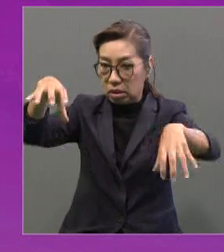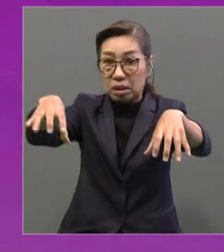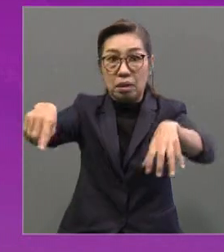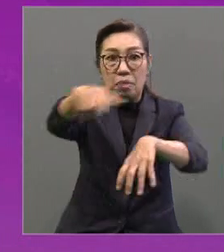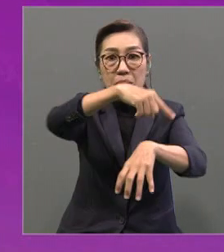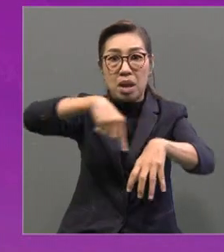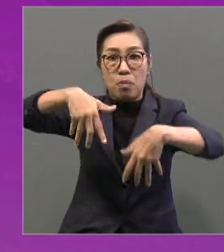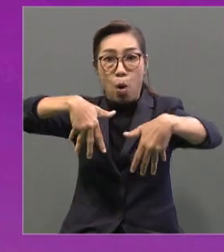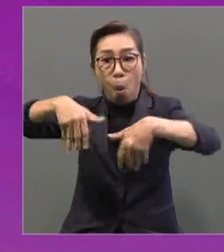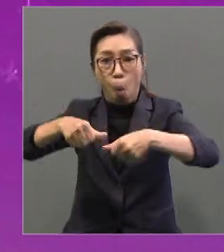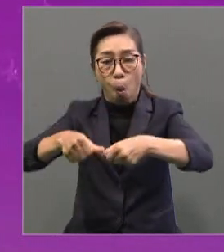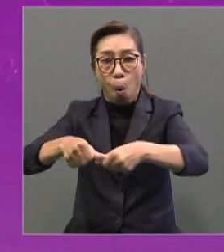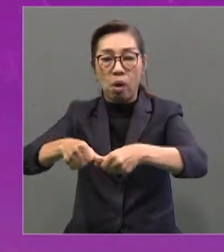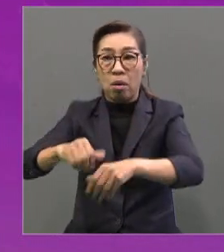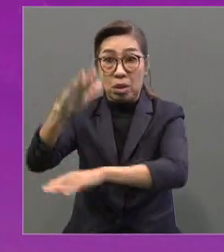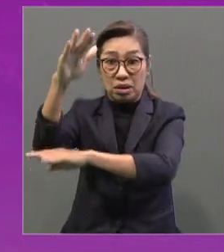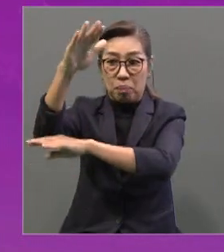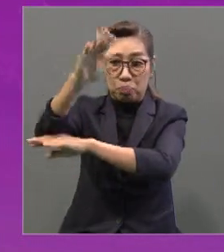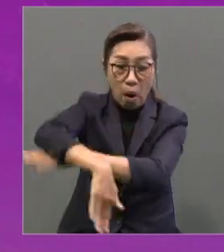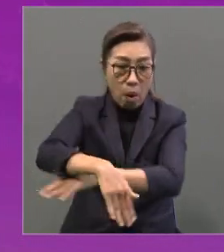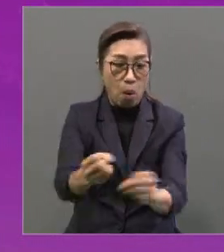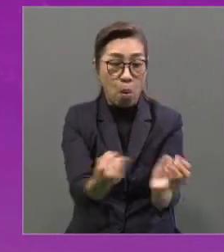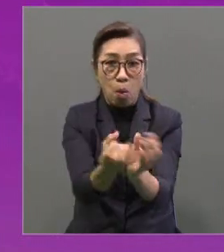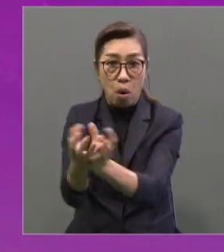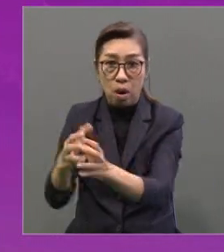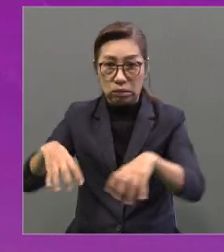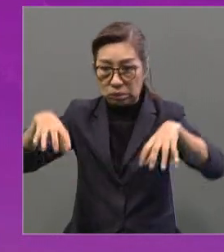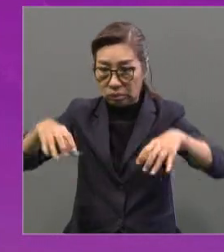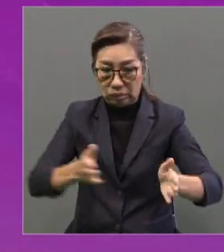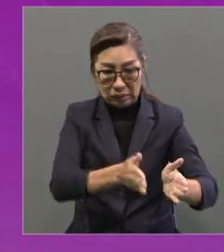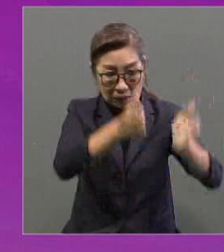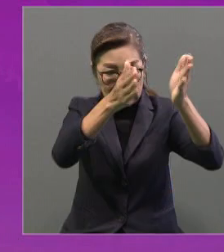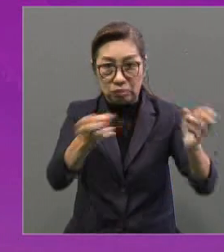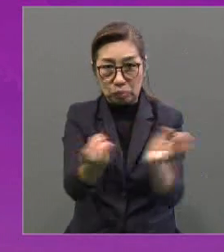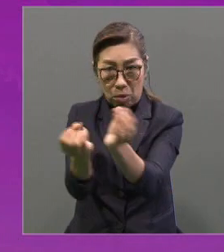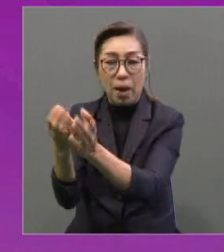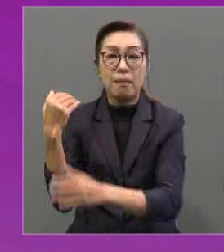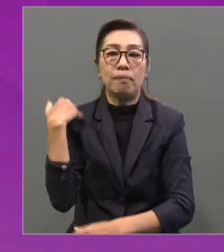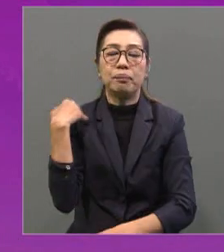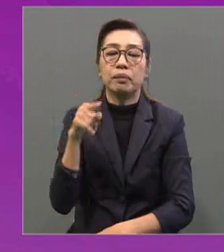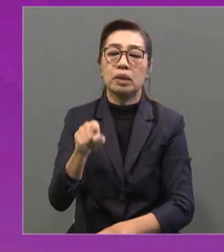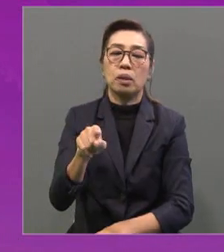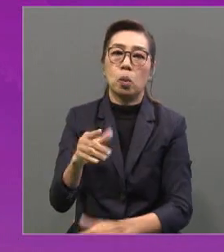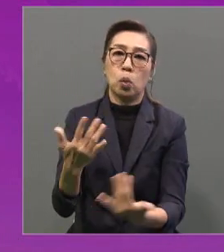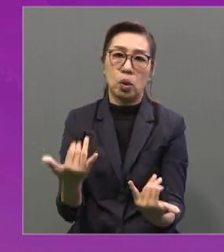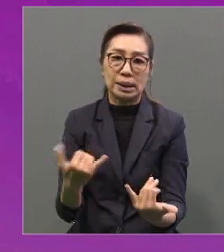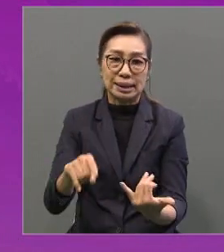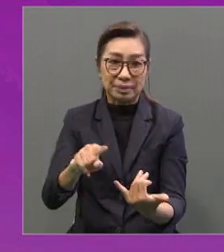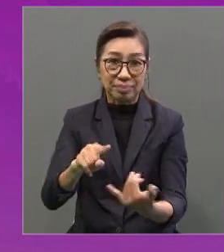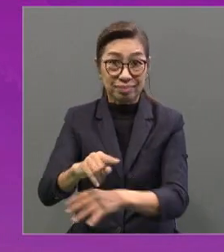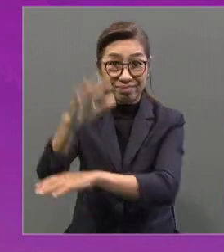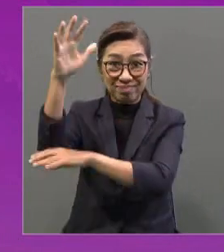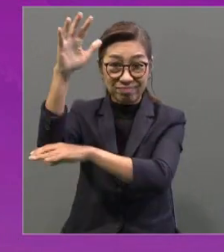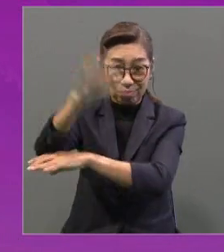ริเวณแถบนั้นเนี่ยนะครับได้รับความเสียหายอย่างหนักนะครับเขาบอกว่าผลกระทบที่มันถูกในส่วนของเศษซ